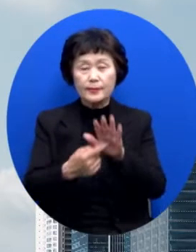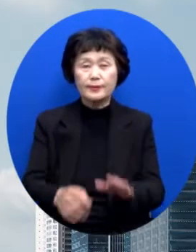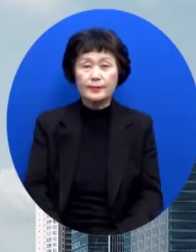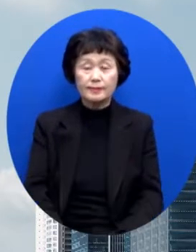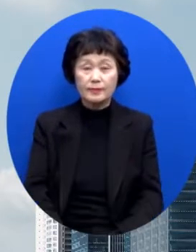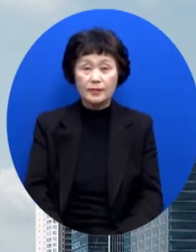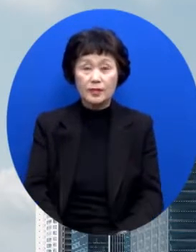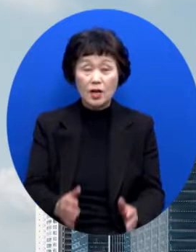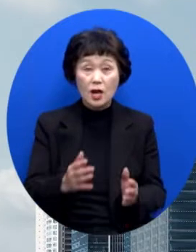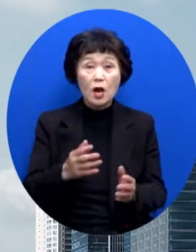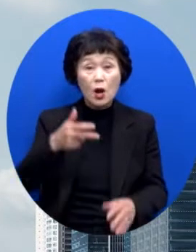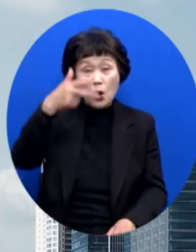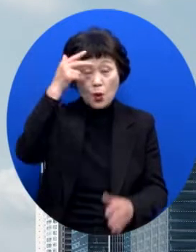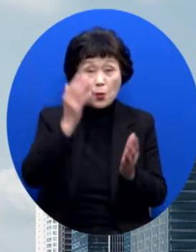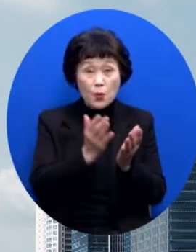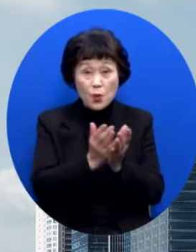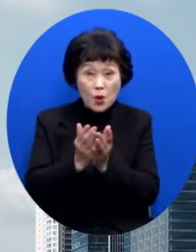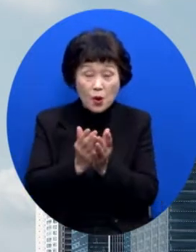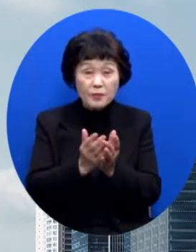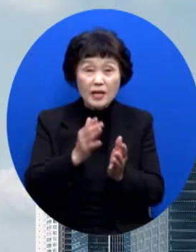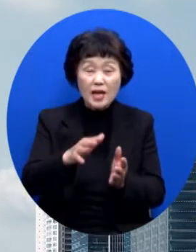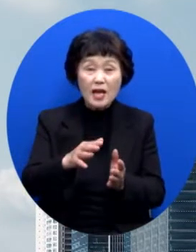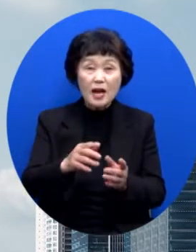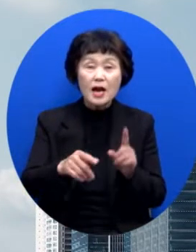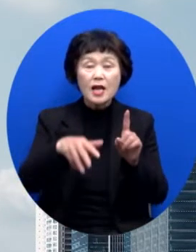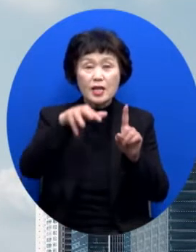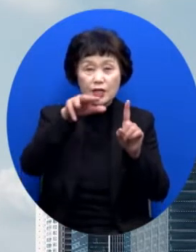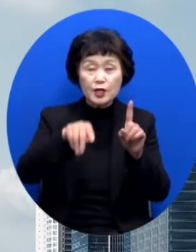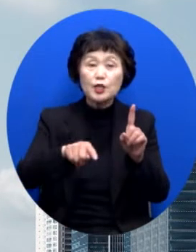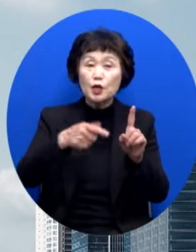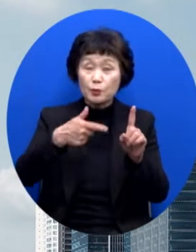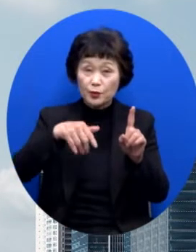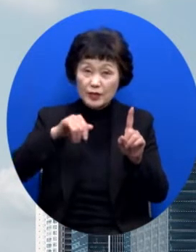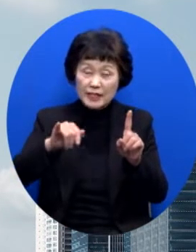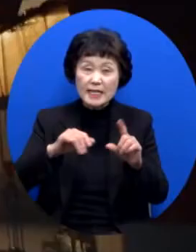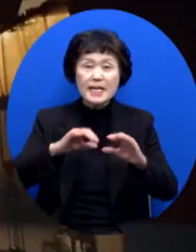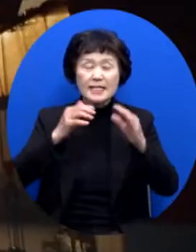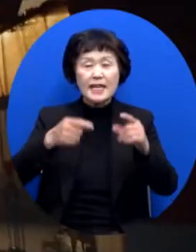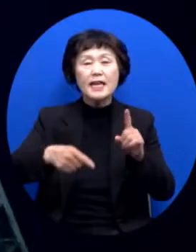우리나라 조선업계가 지난 1분기 수주 실적 세계 1위에 올랐습니다.